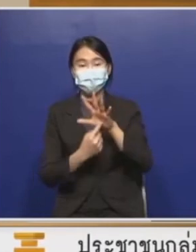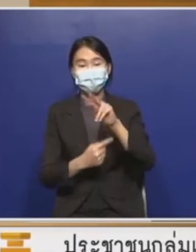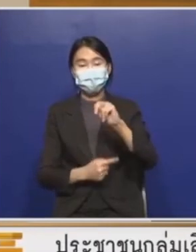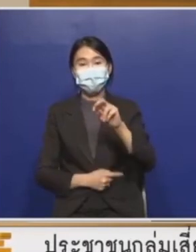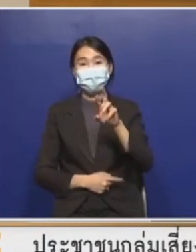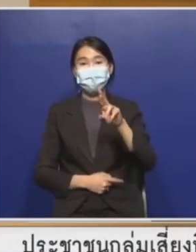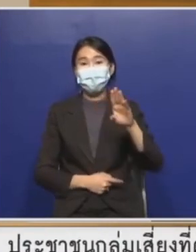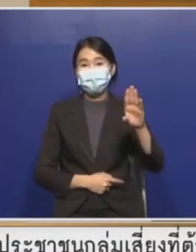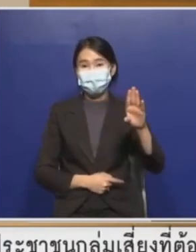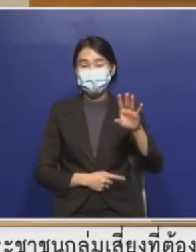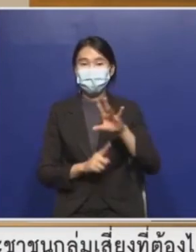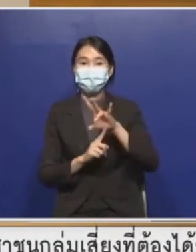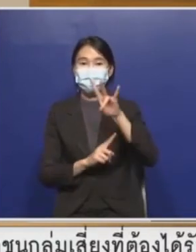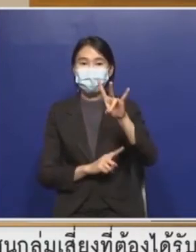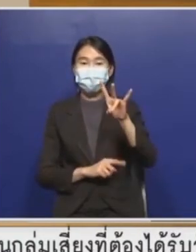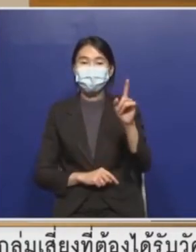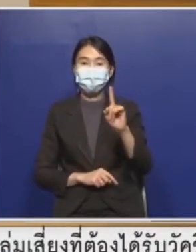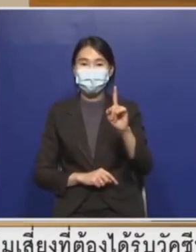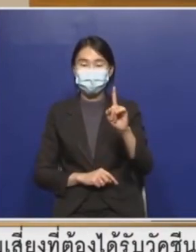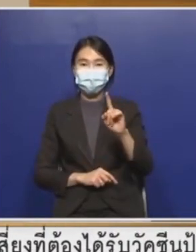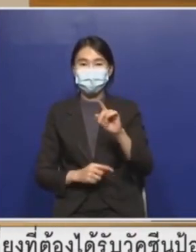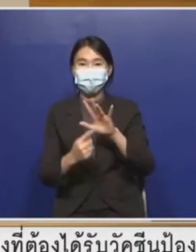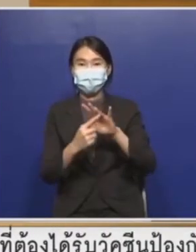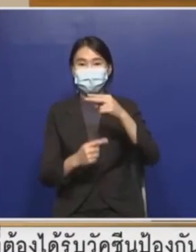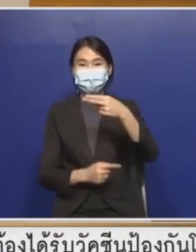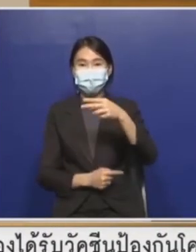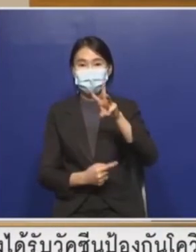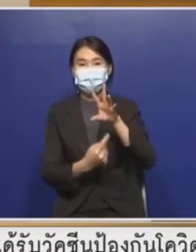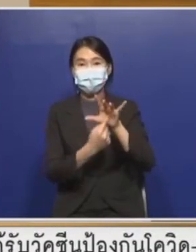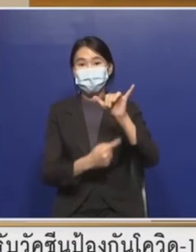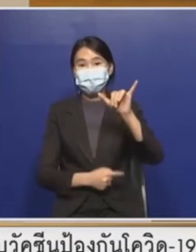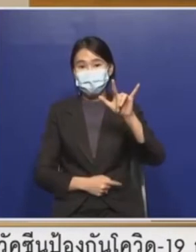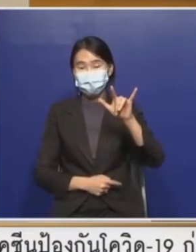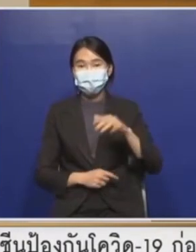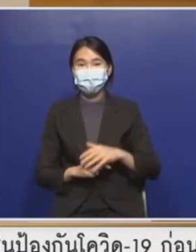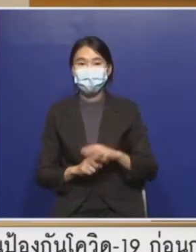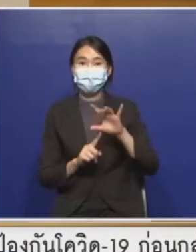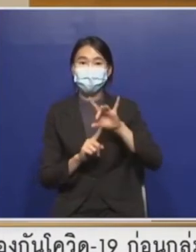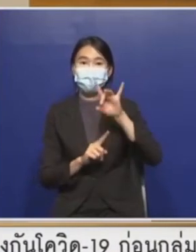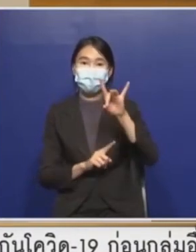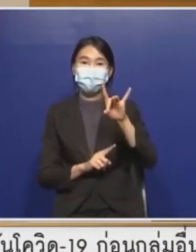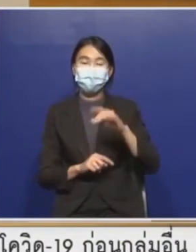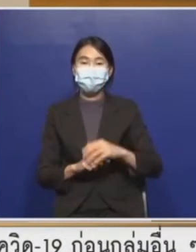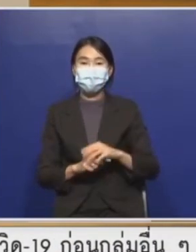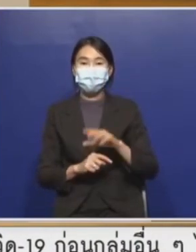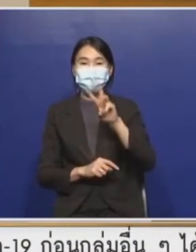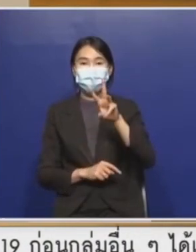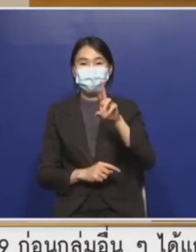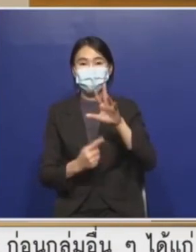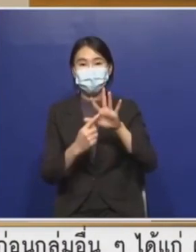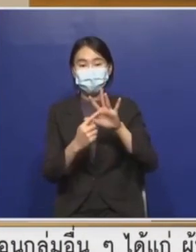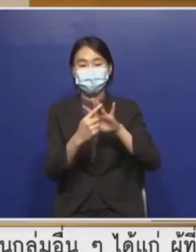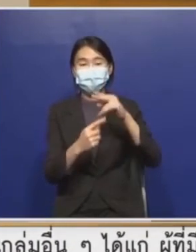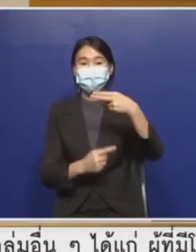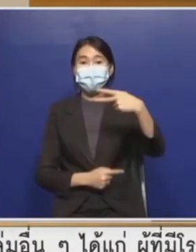ประสิทธิ์ 7. นายเทวันลิปตะพันลบ 8. นายวราเทพรัตนาก